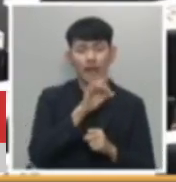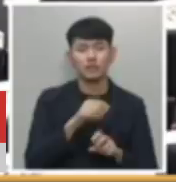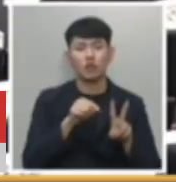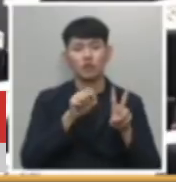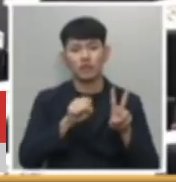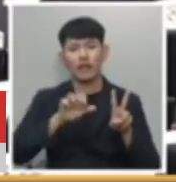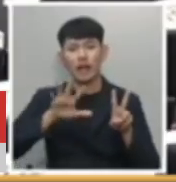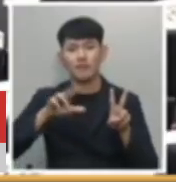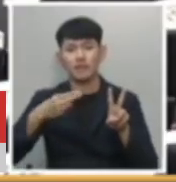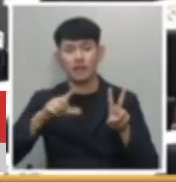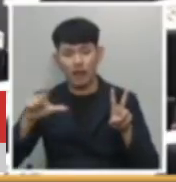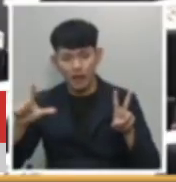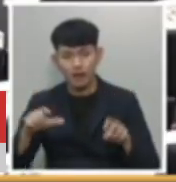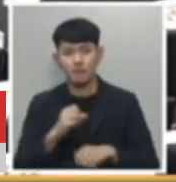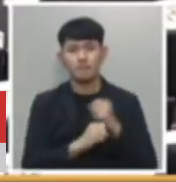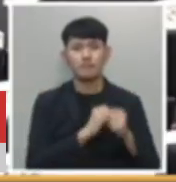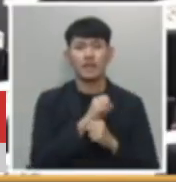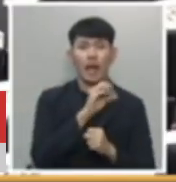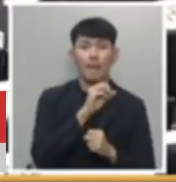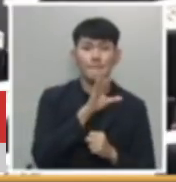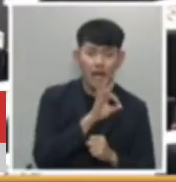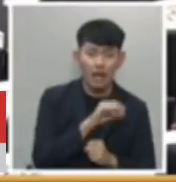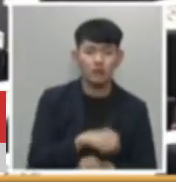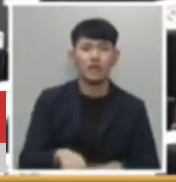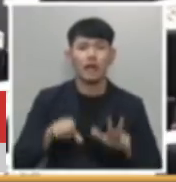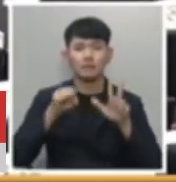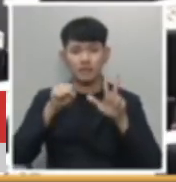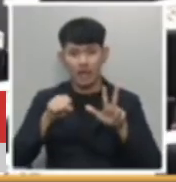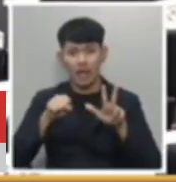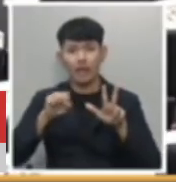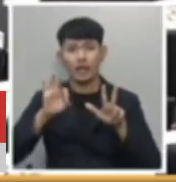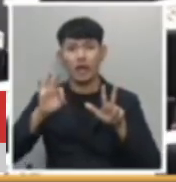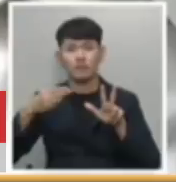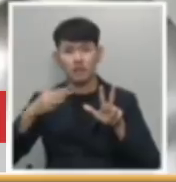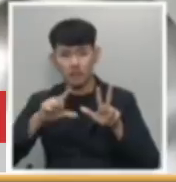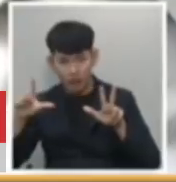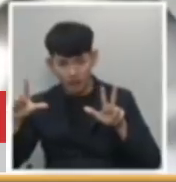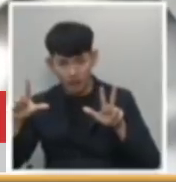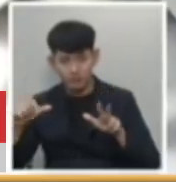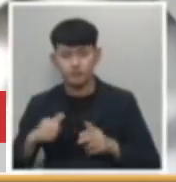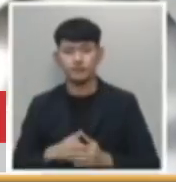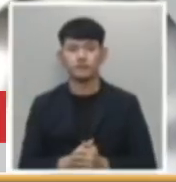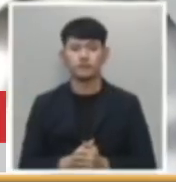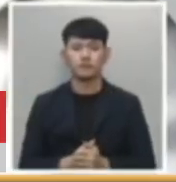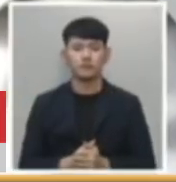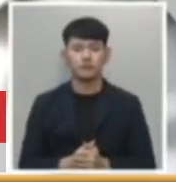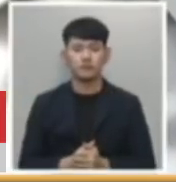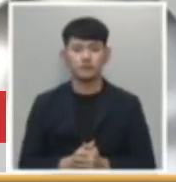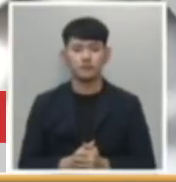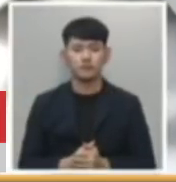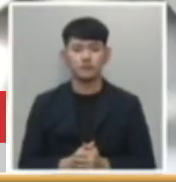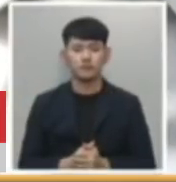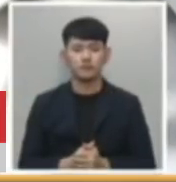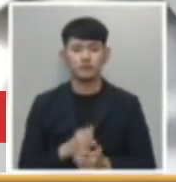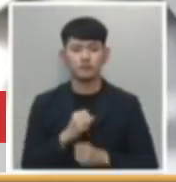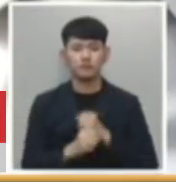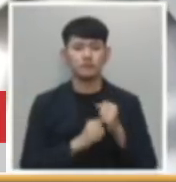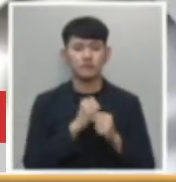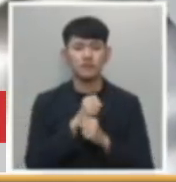น2559 390,000 ล้านขอกล้องซูมมาทางนี้ด้วยนะครับ